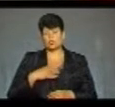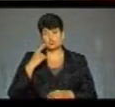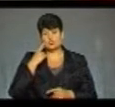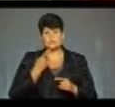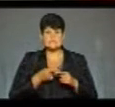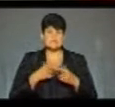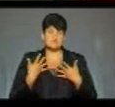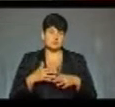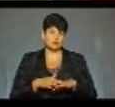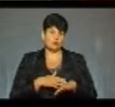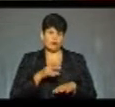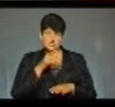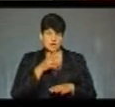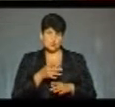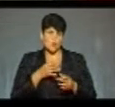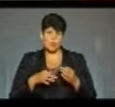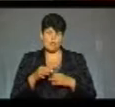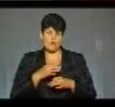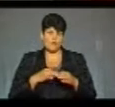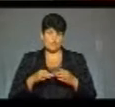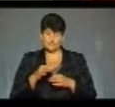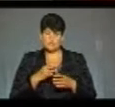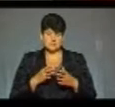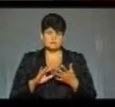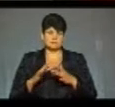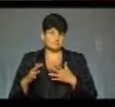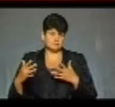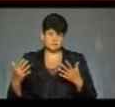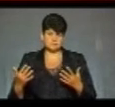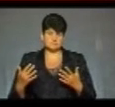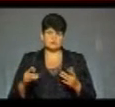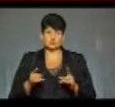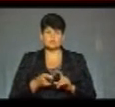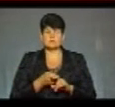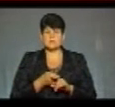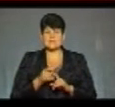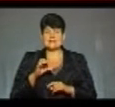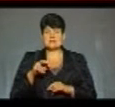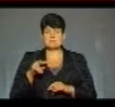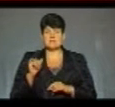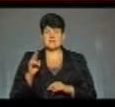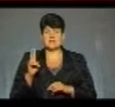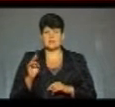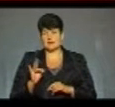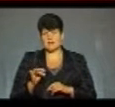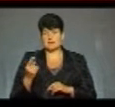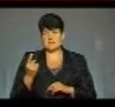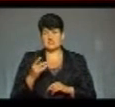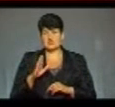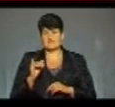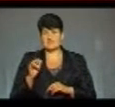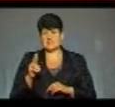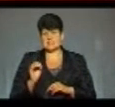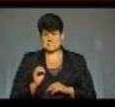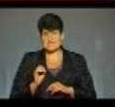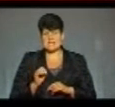час обговорювалося в засобах масової інформації, зокрема, що стосується спікера і першого віце-спікера, так, тобто про це вже